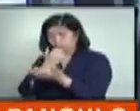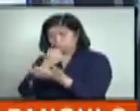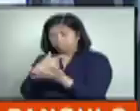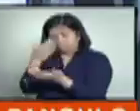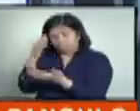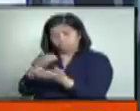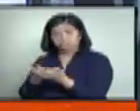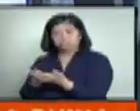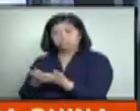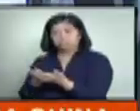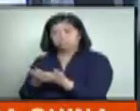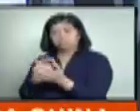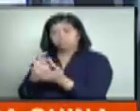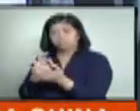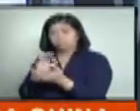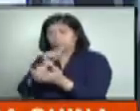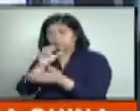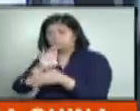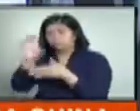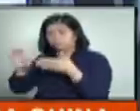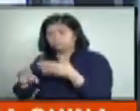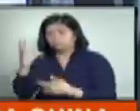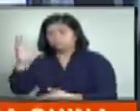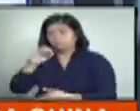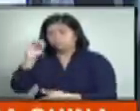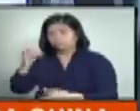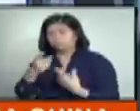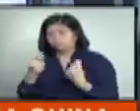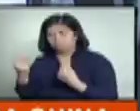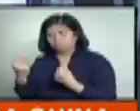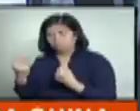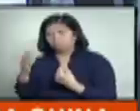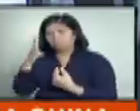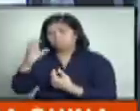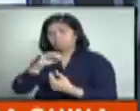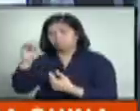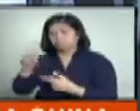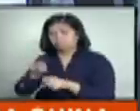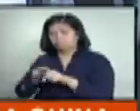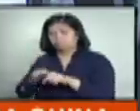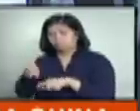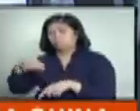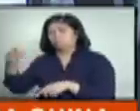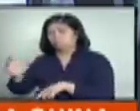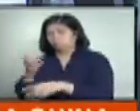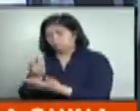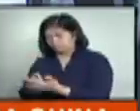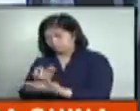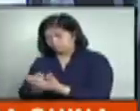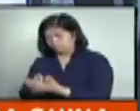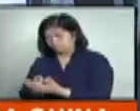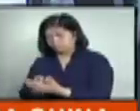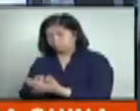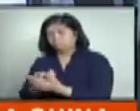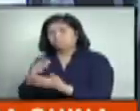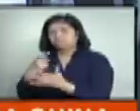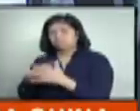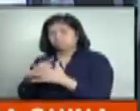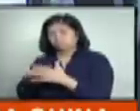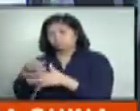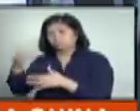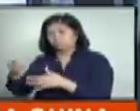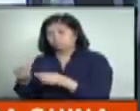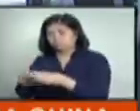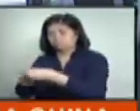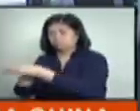ako. Pag hindi pa pala buo, 50% na nagagawa ninyo, 50% din ang ibibigay sa inyong pera. At yan naman po ay ibibigay mo